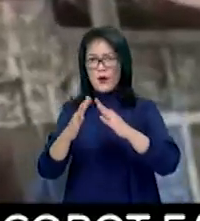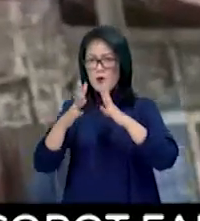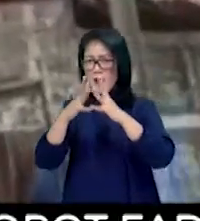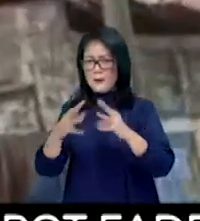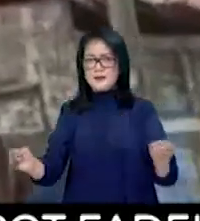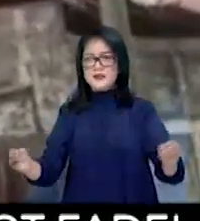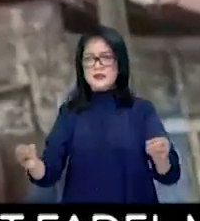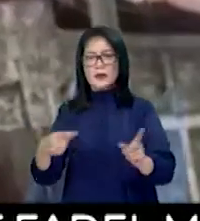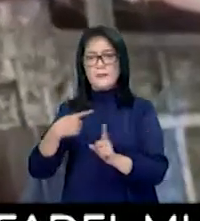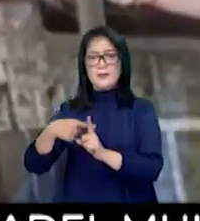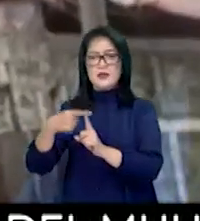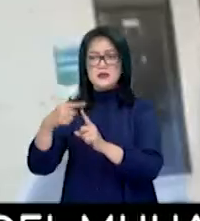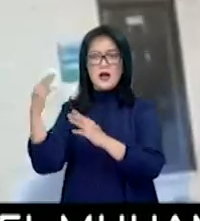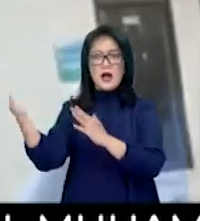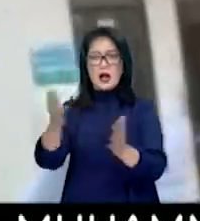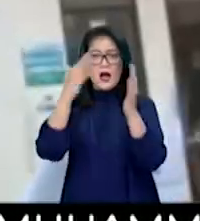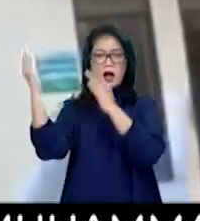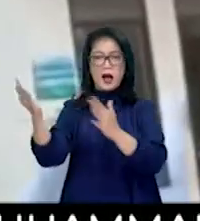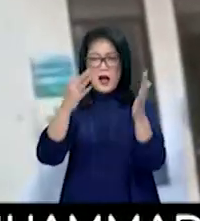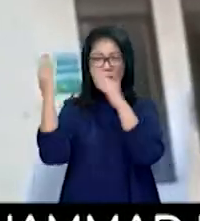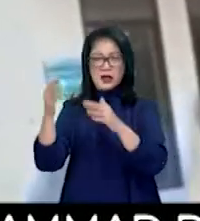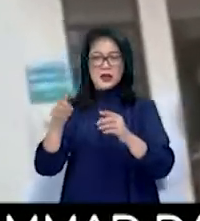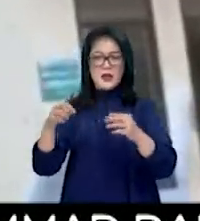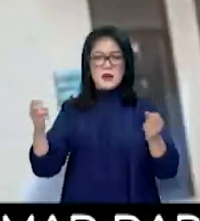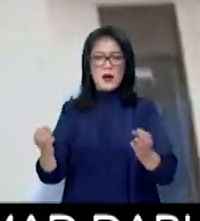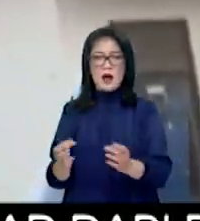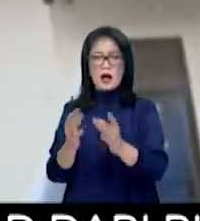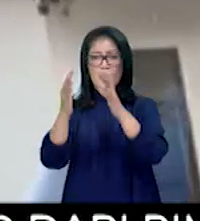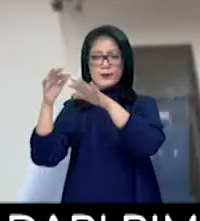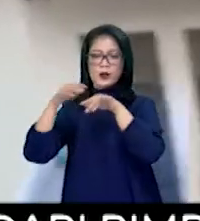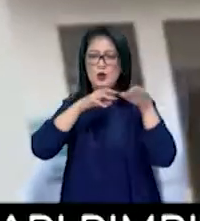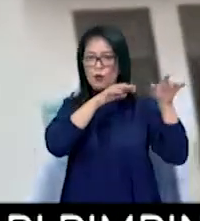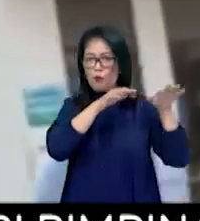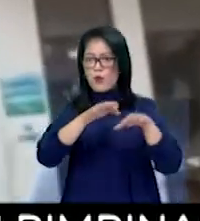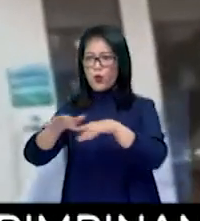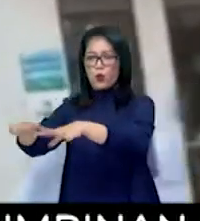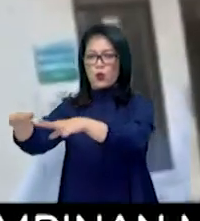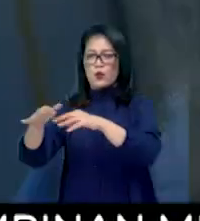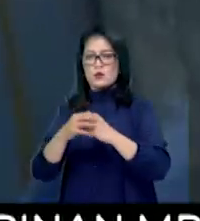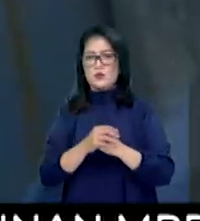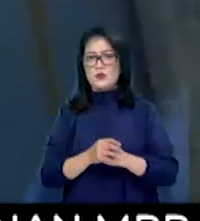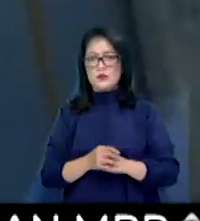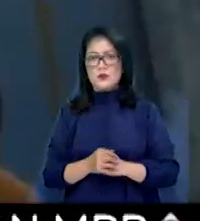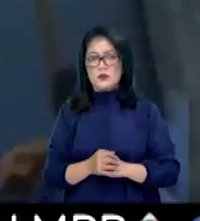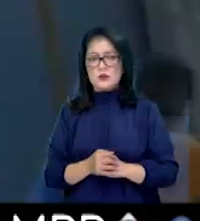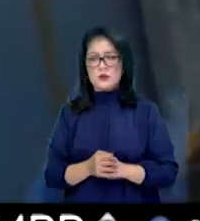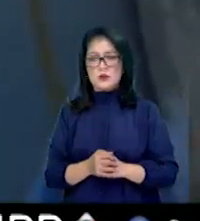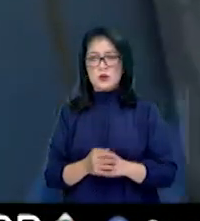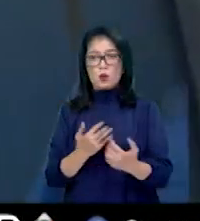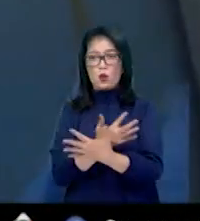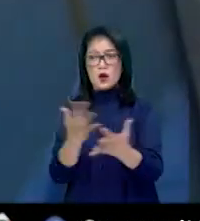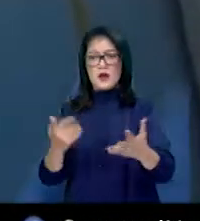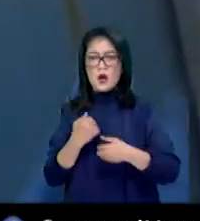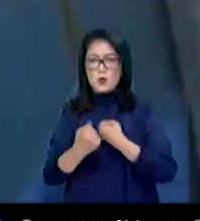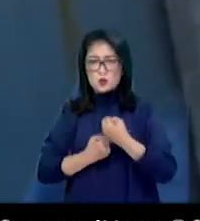Kencangnya tiupan angin membuat api merembet cepat dan nyaris menyambar area permukiman warga. Sejumlah warga berupaya